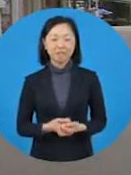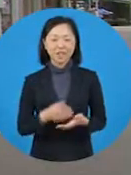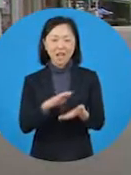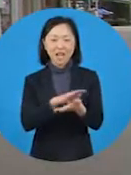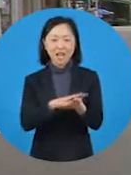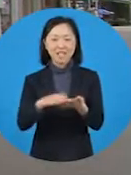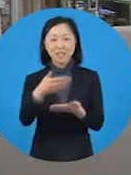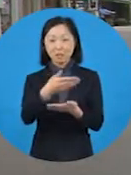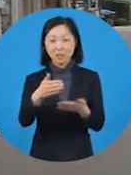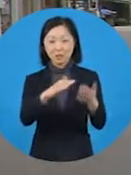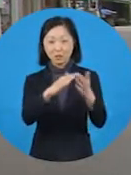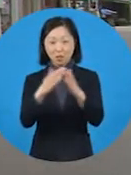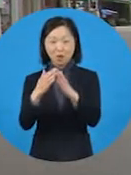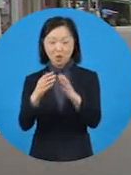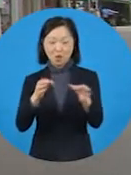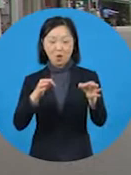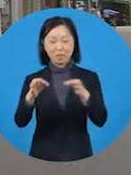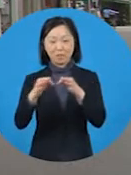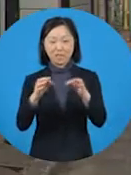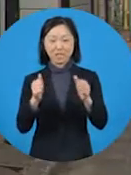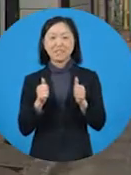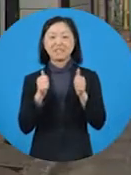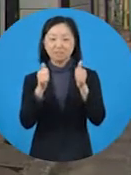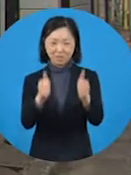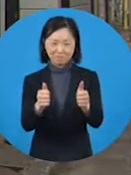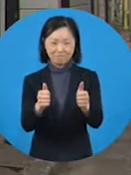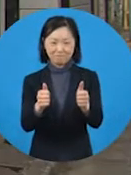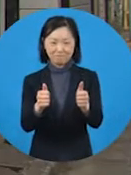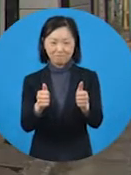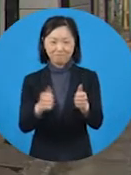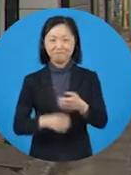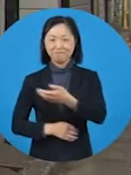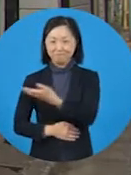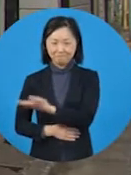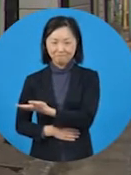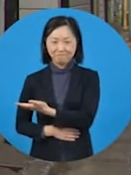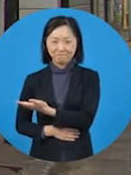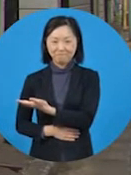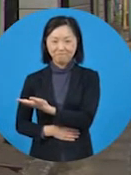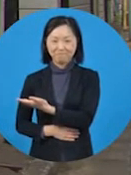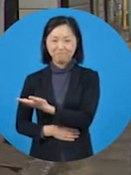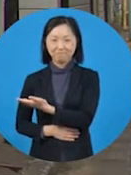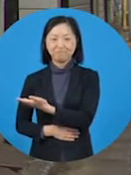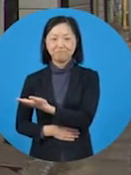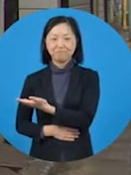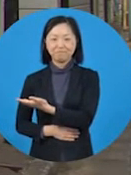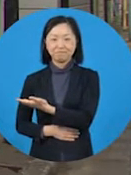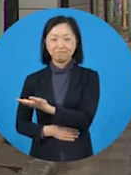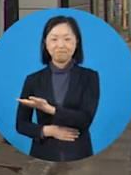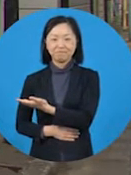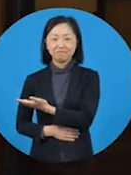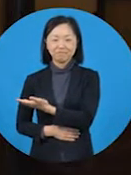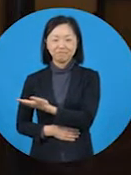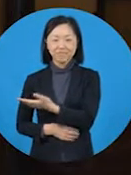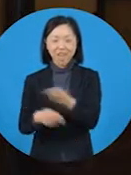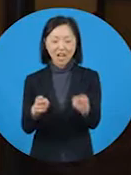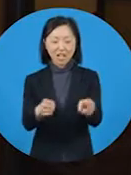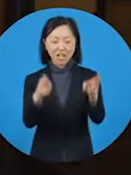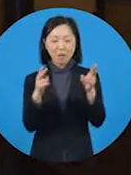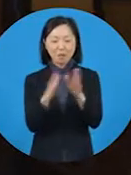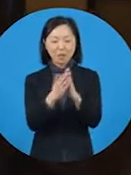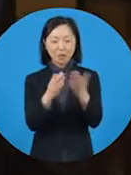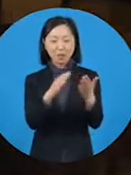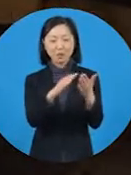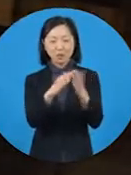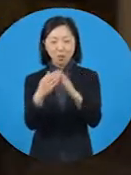清水町エリアのプロジェクトに参加するお店を訪ねます。串揚げ豚肉料理の穂高は板橋本